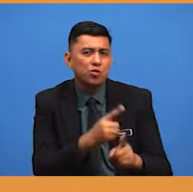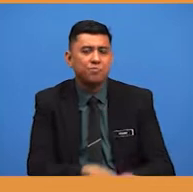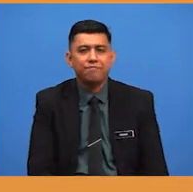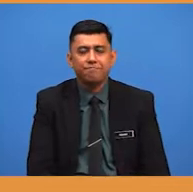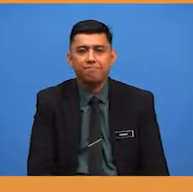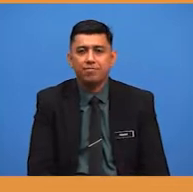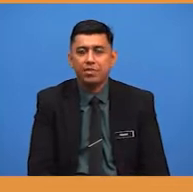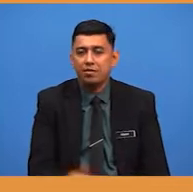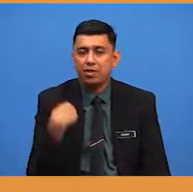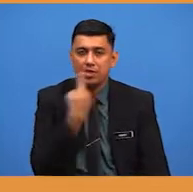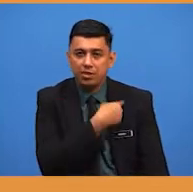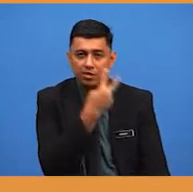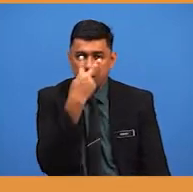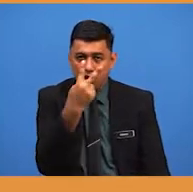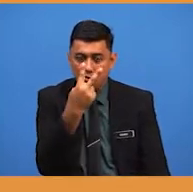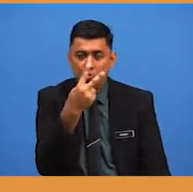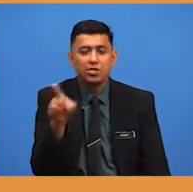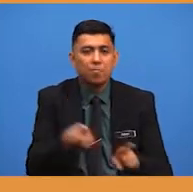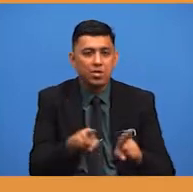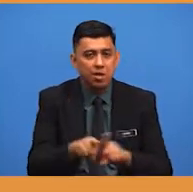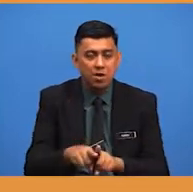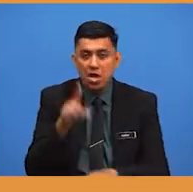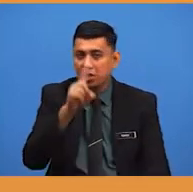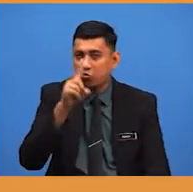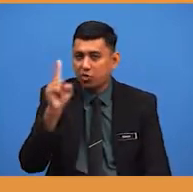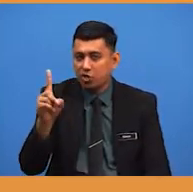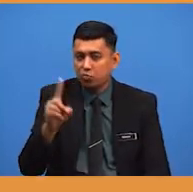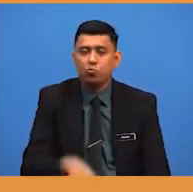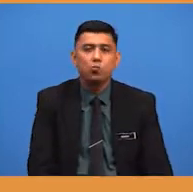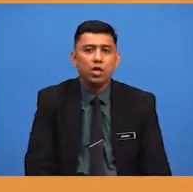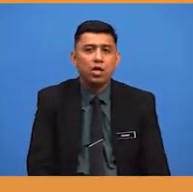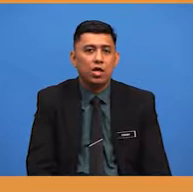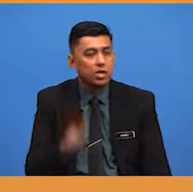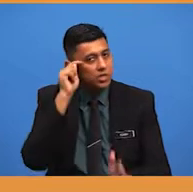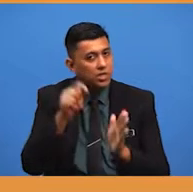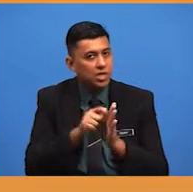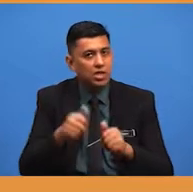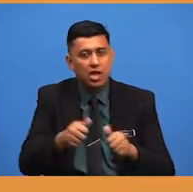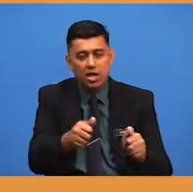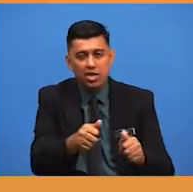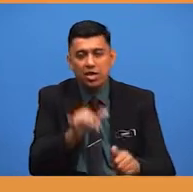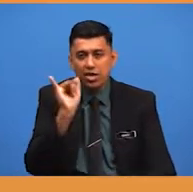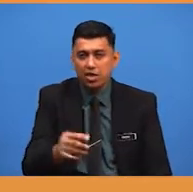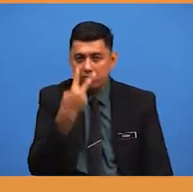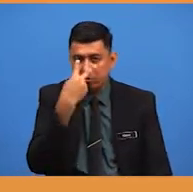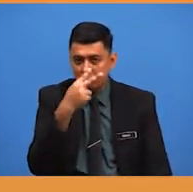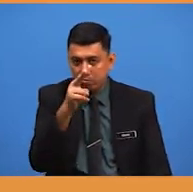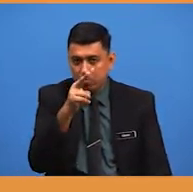benar? Kita semak satu persatu berdasarkan carta alir yang cikgu paparkan.